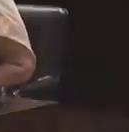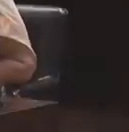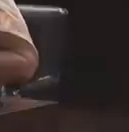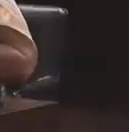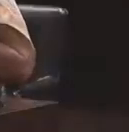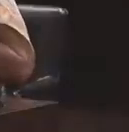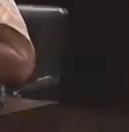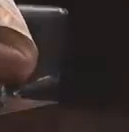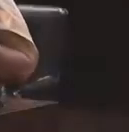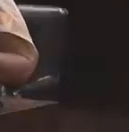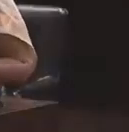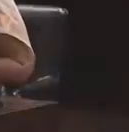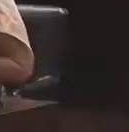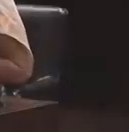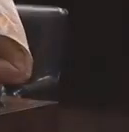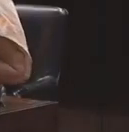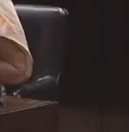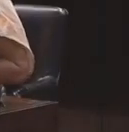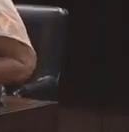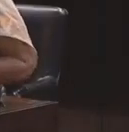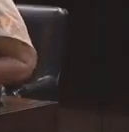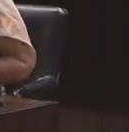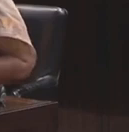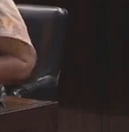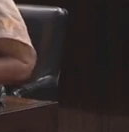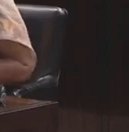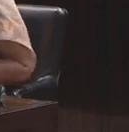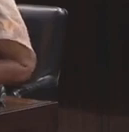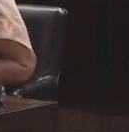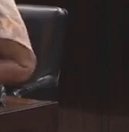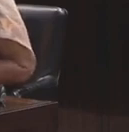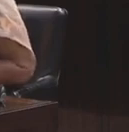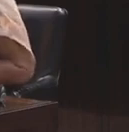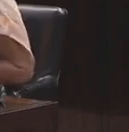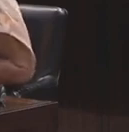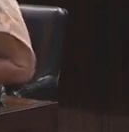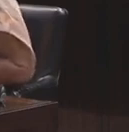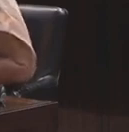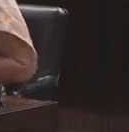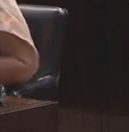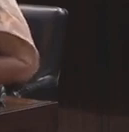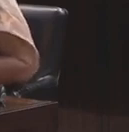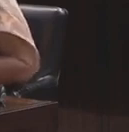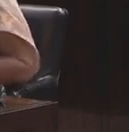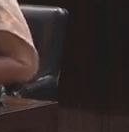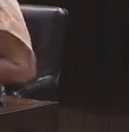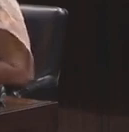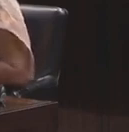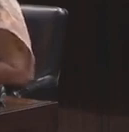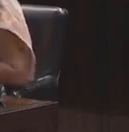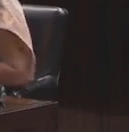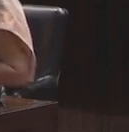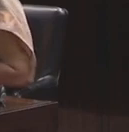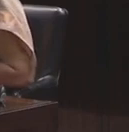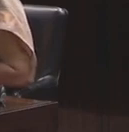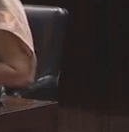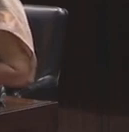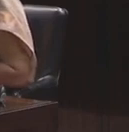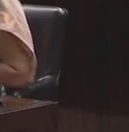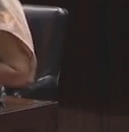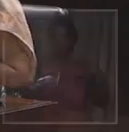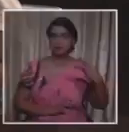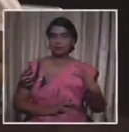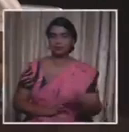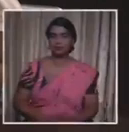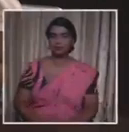Garu Menteri Varuni, ikhlas nama siya asu eke angka deka darana janadipati